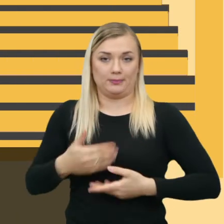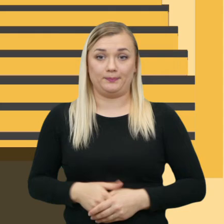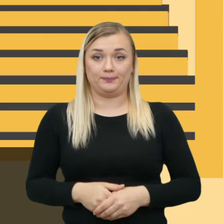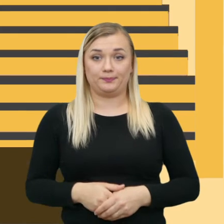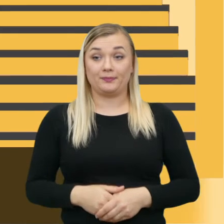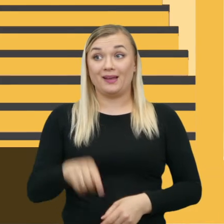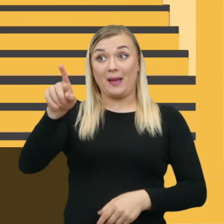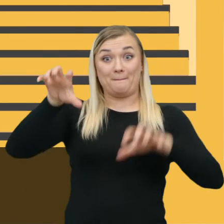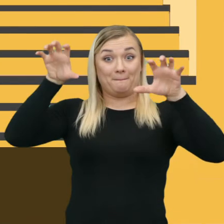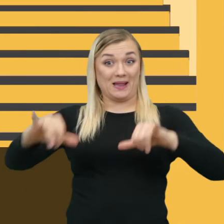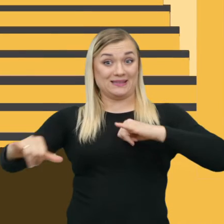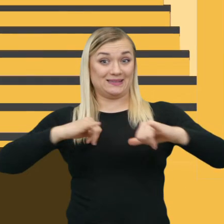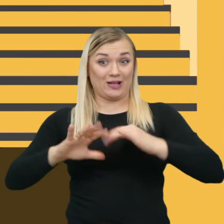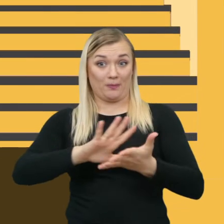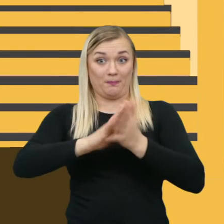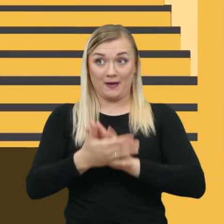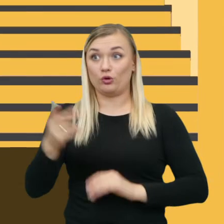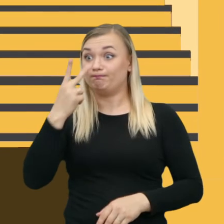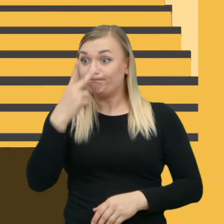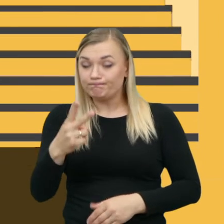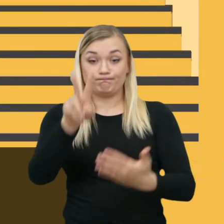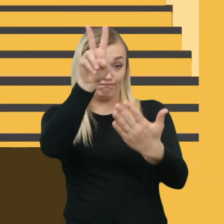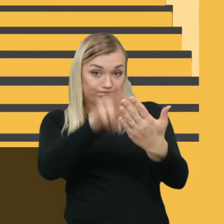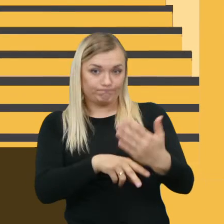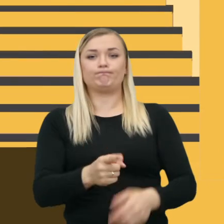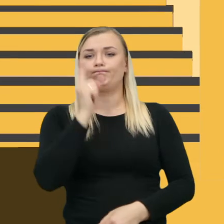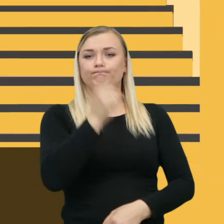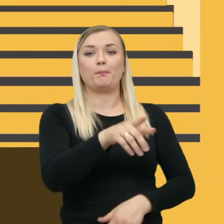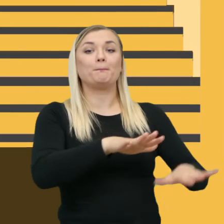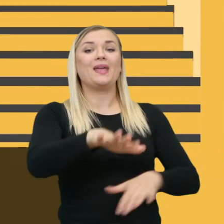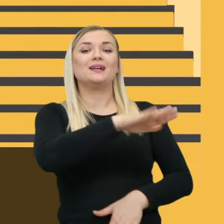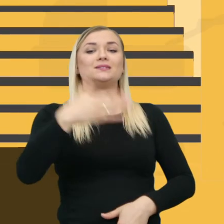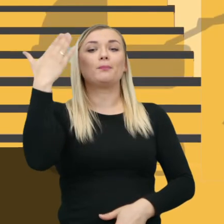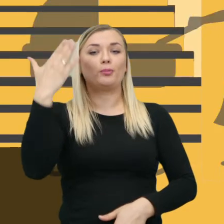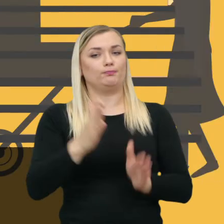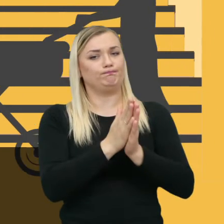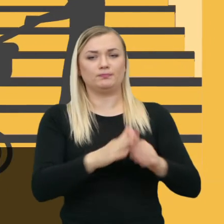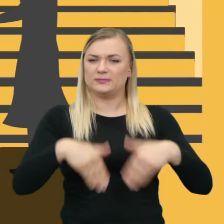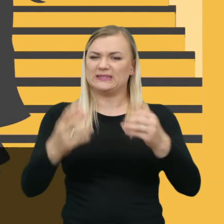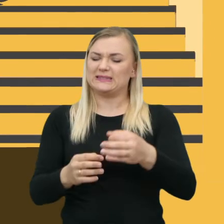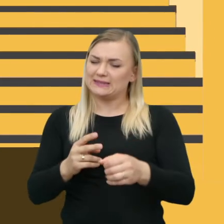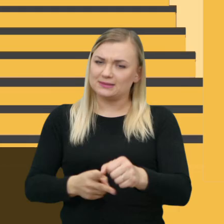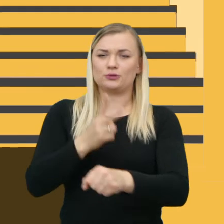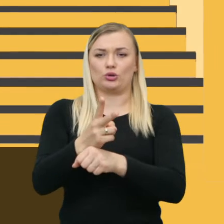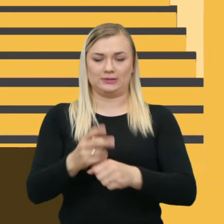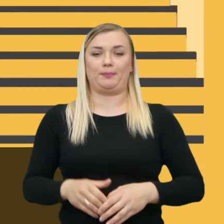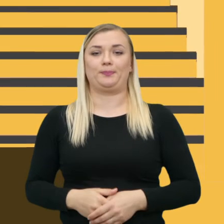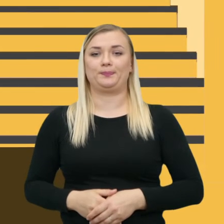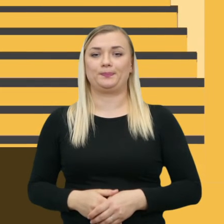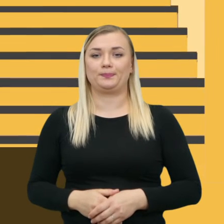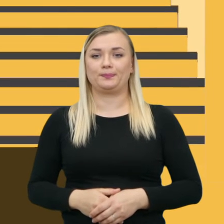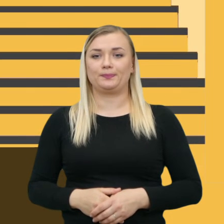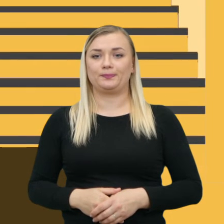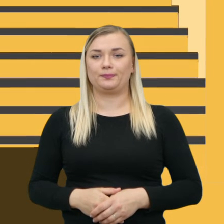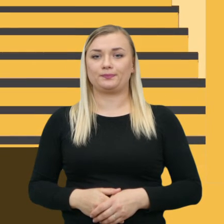dostępności. Prezes zarządu PFRON może nakazać zapewnienie dostępności przez podmiot publiczny.